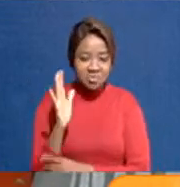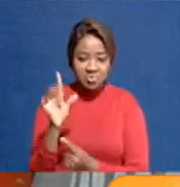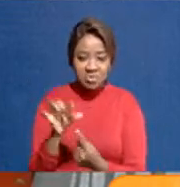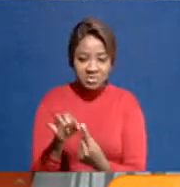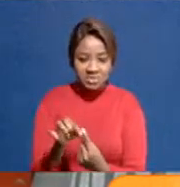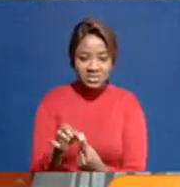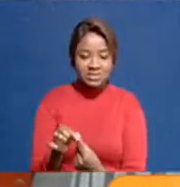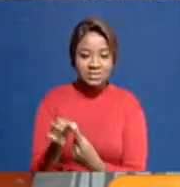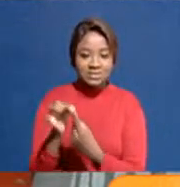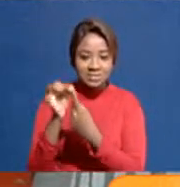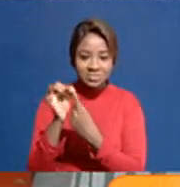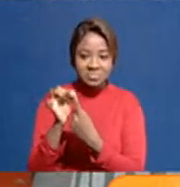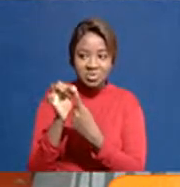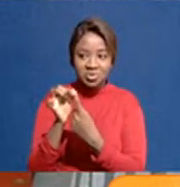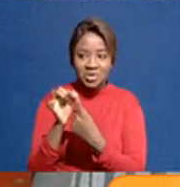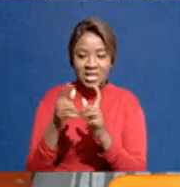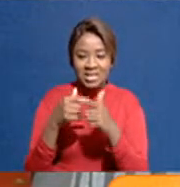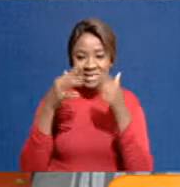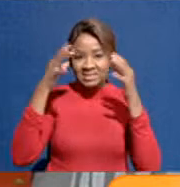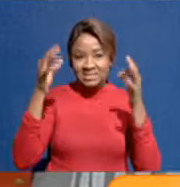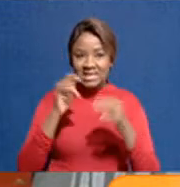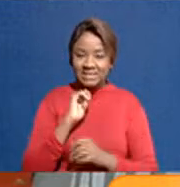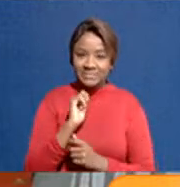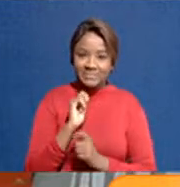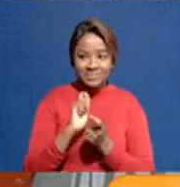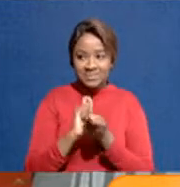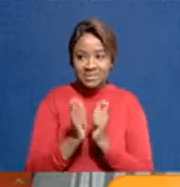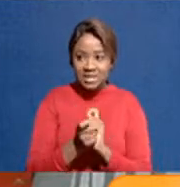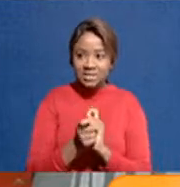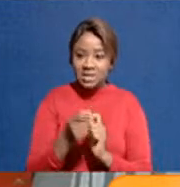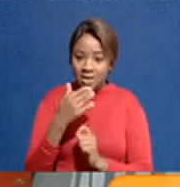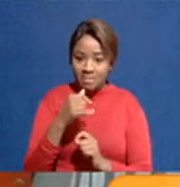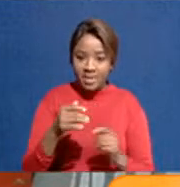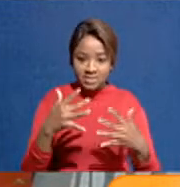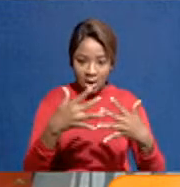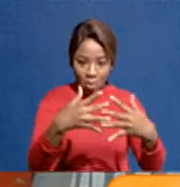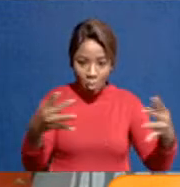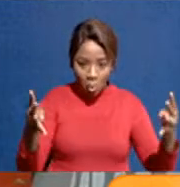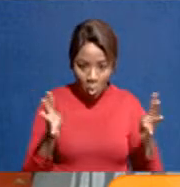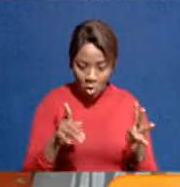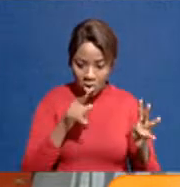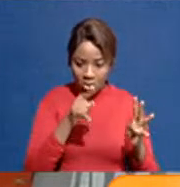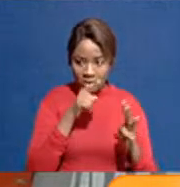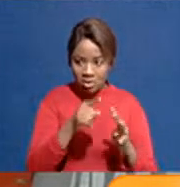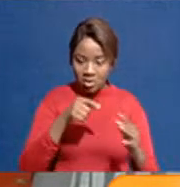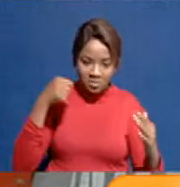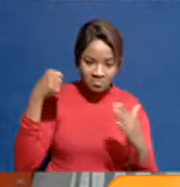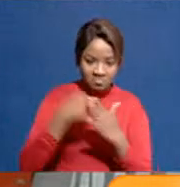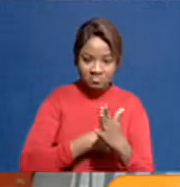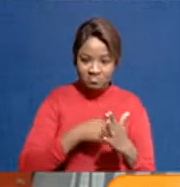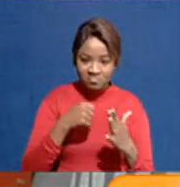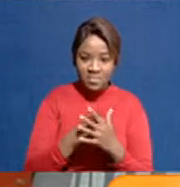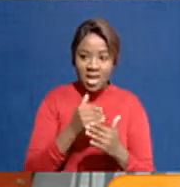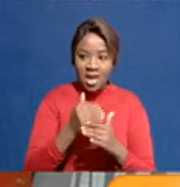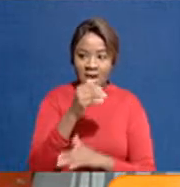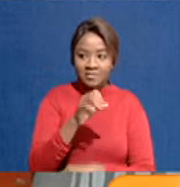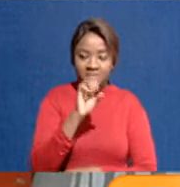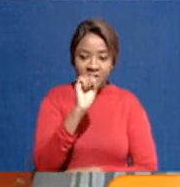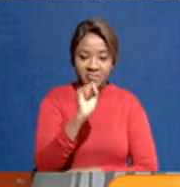kipekee. Wanabadili wazo na kuanza kubomoa ukuta wa kuingia ndani ya ofisi hiyo. Kwa dakika tano